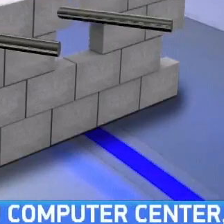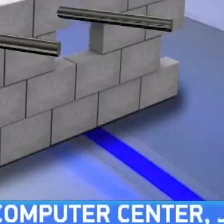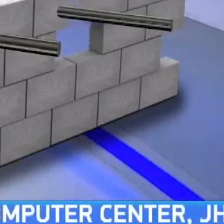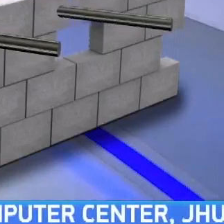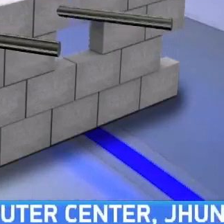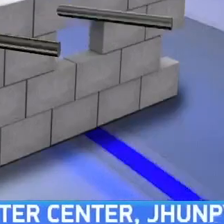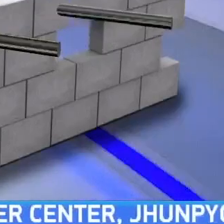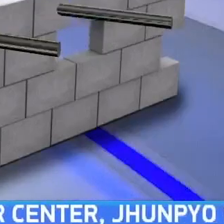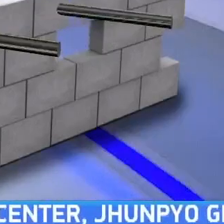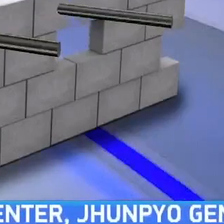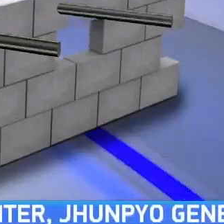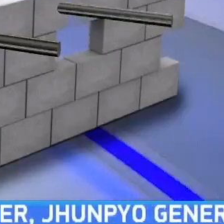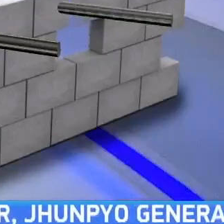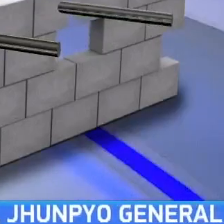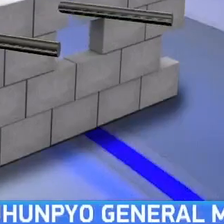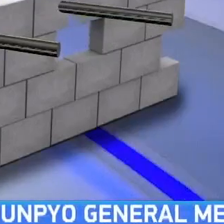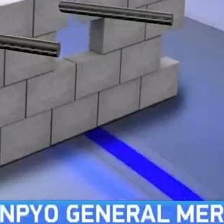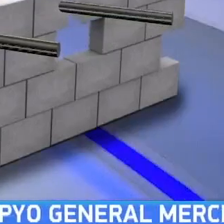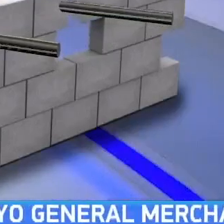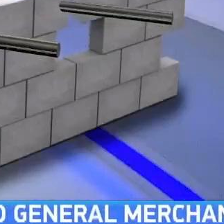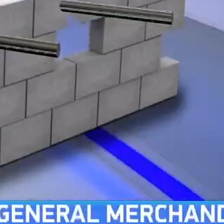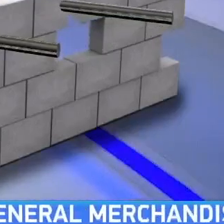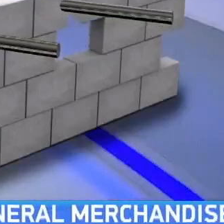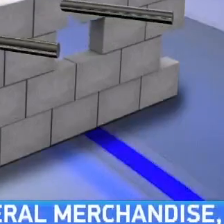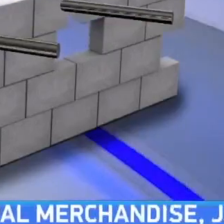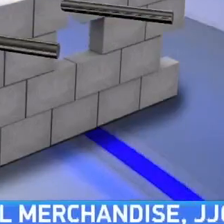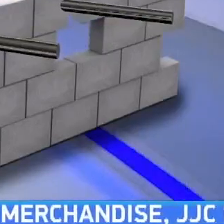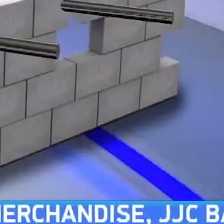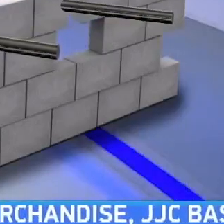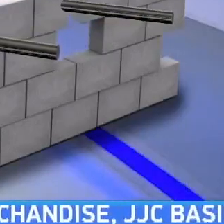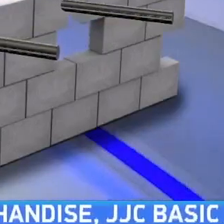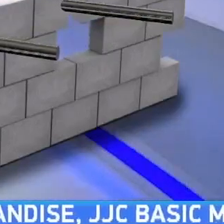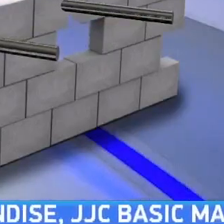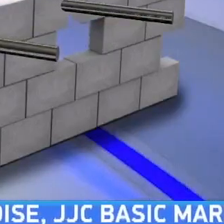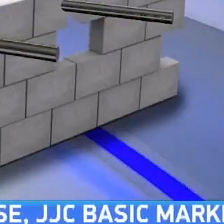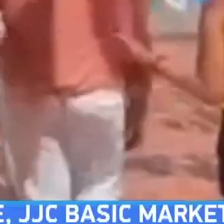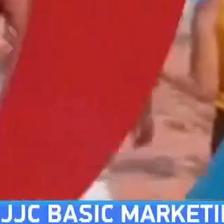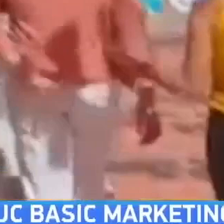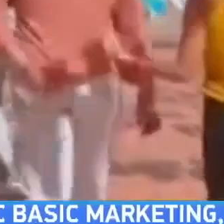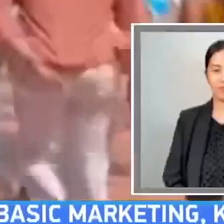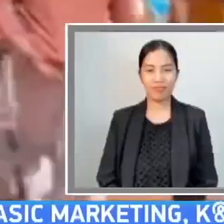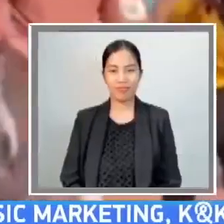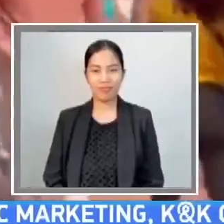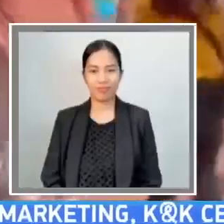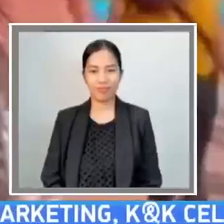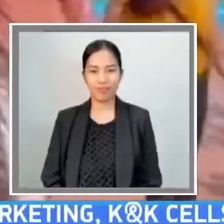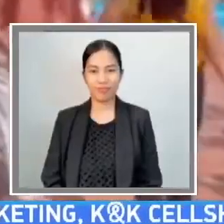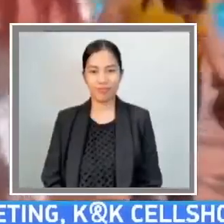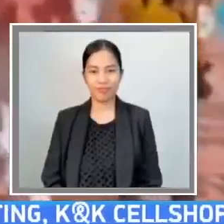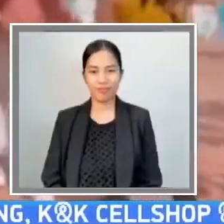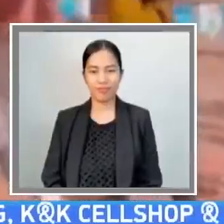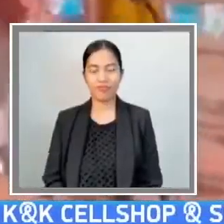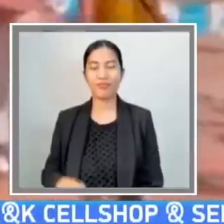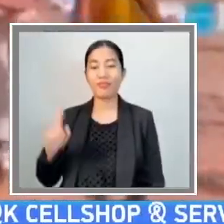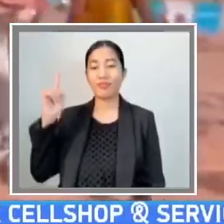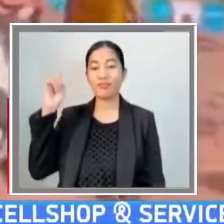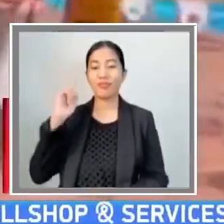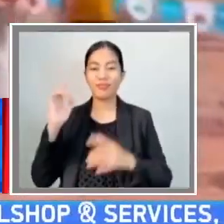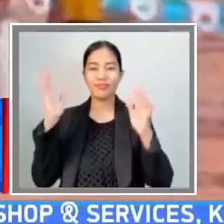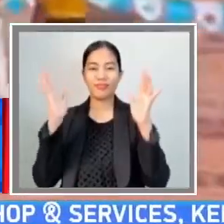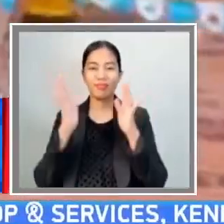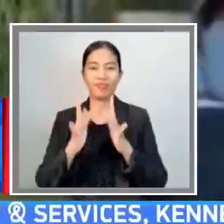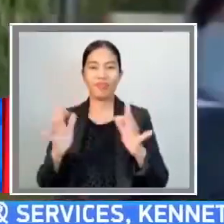Iligan City, Mark. Oo nga, ang tampo kasi roon, lechon. Yes, tama. Para yan sa tao ng